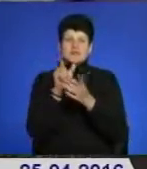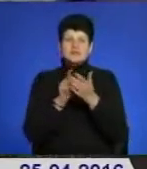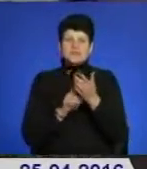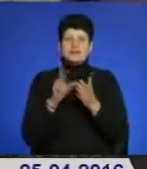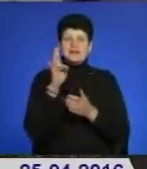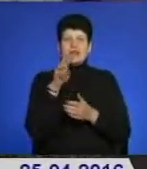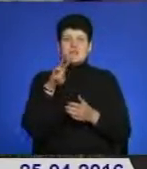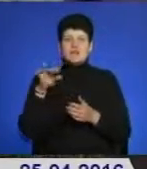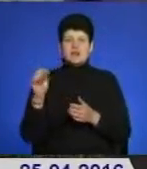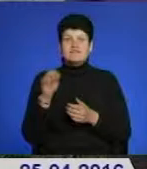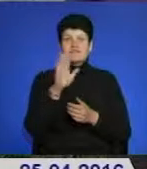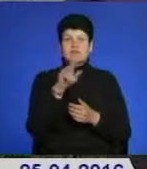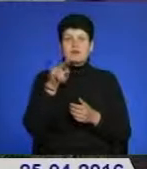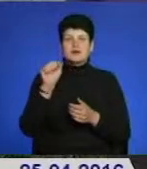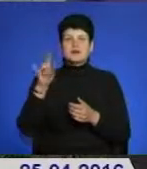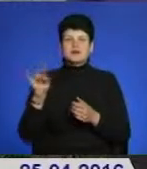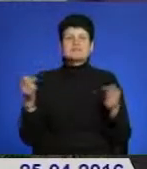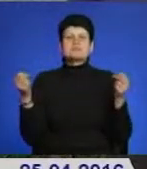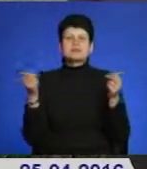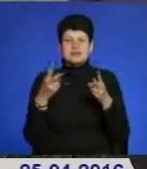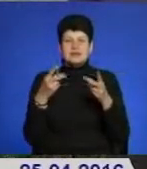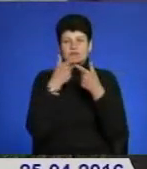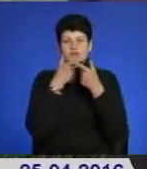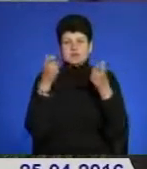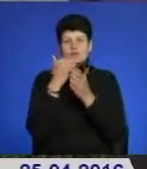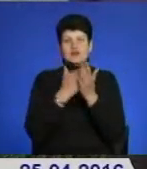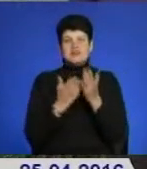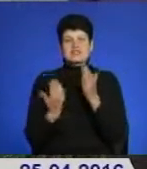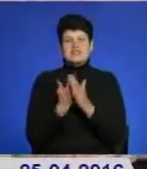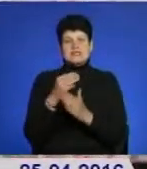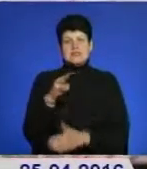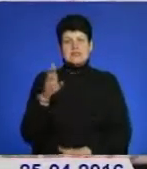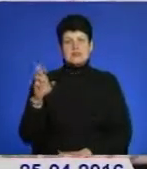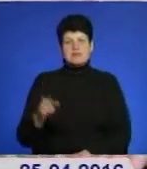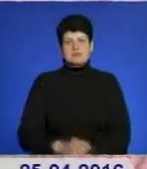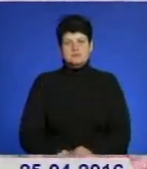Наталя Михайліва, Василь Панчук, спеціально для інформаційної програми «Вісті ТТБ».